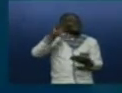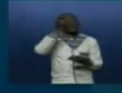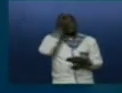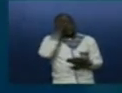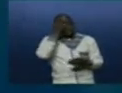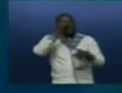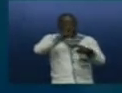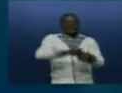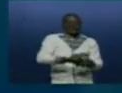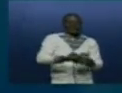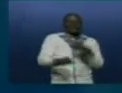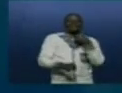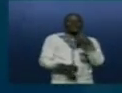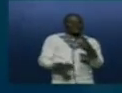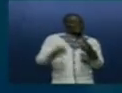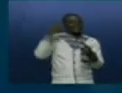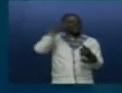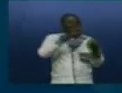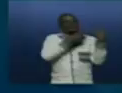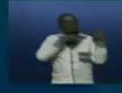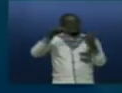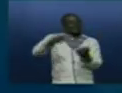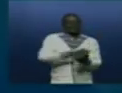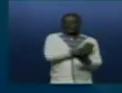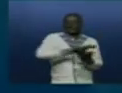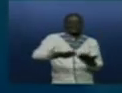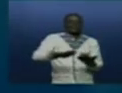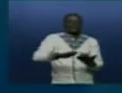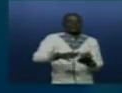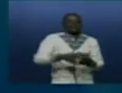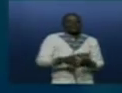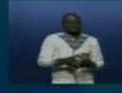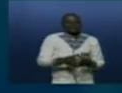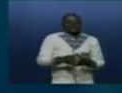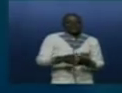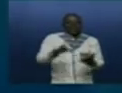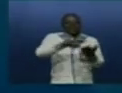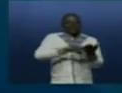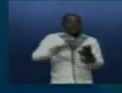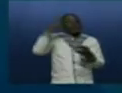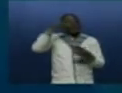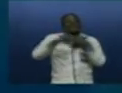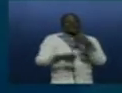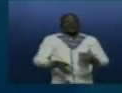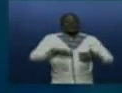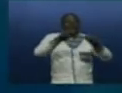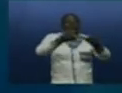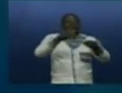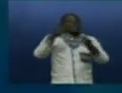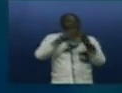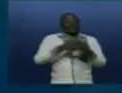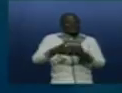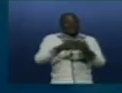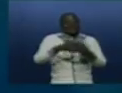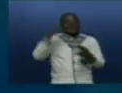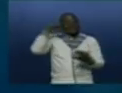l'estime responsable de la détérioration des relations bilatérales. Le rapport d'enquête fourni par les États-Unis a amené le comité d'experts cubains à